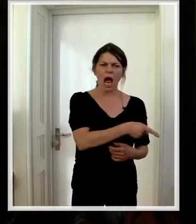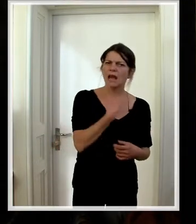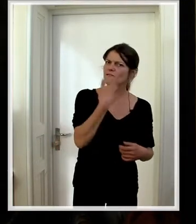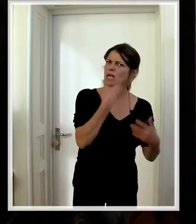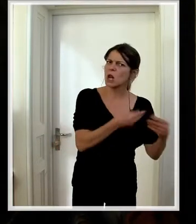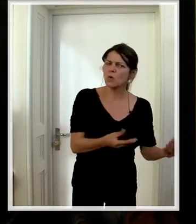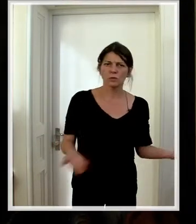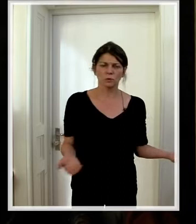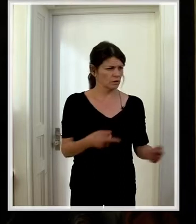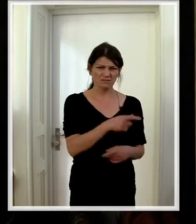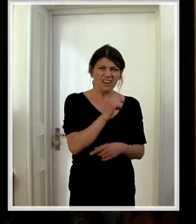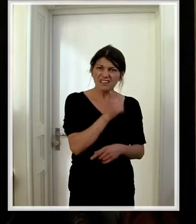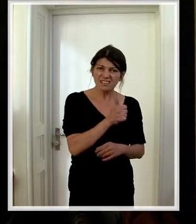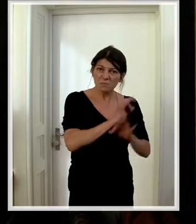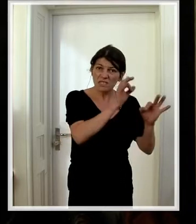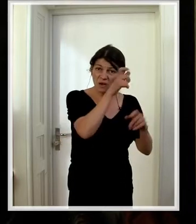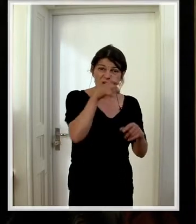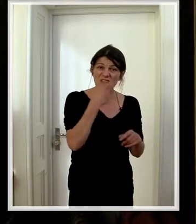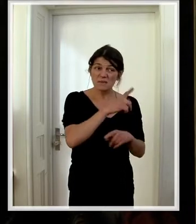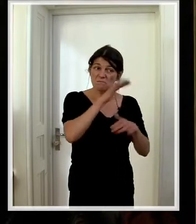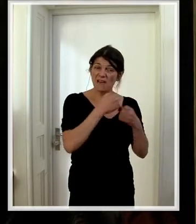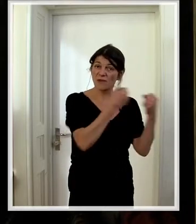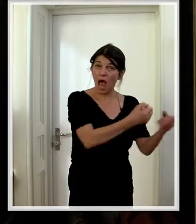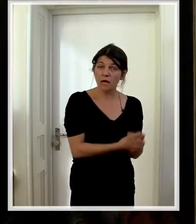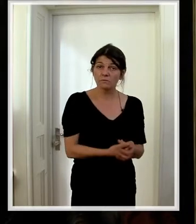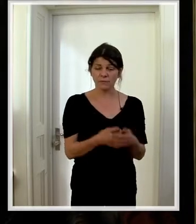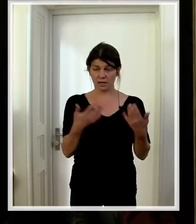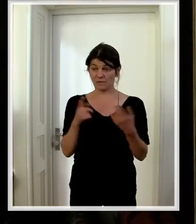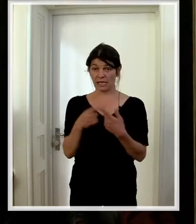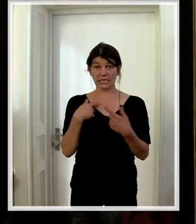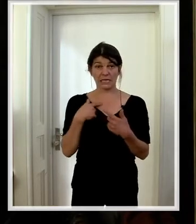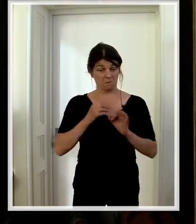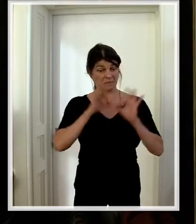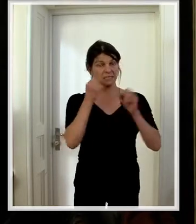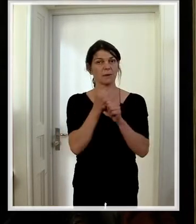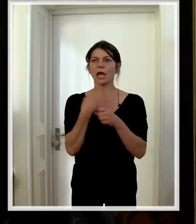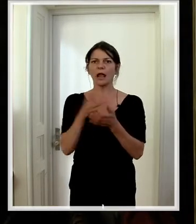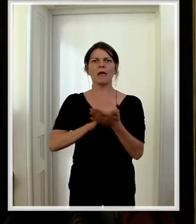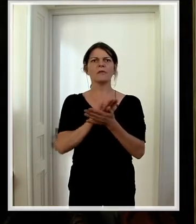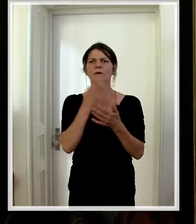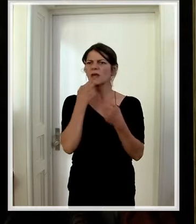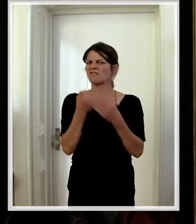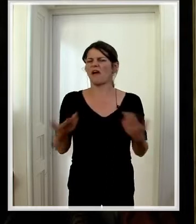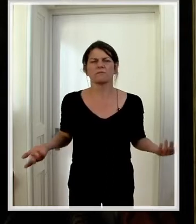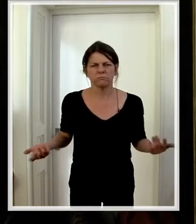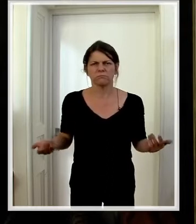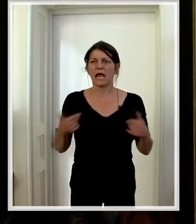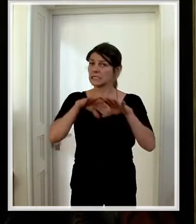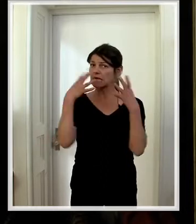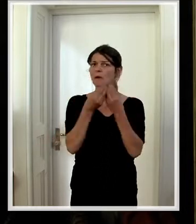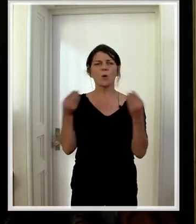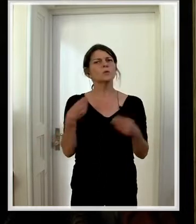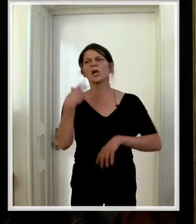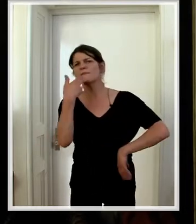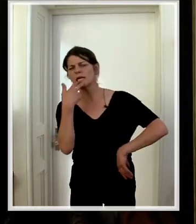es dann offensichtlich nicht attraktiver werden. Wenn wir es attraktiver machen, dann fährt niemand damit. Eine Gesamtlösung hätten wir schon gerne, aber